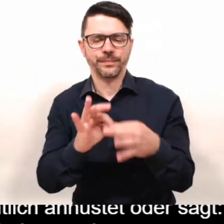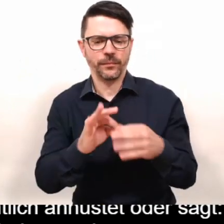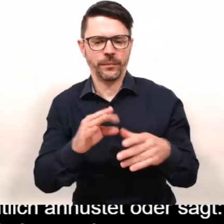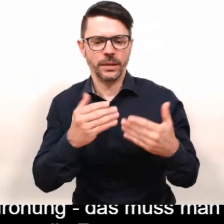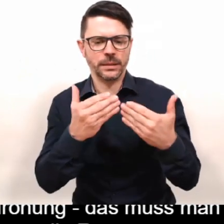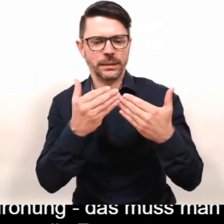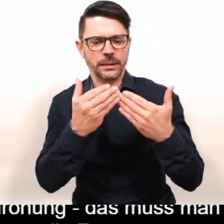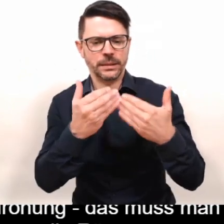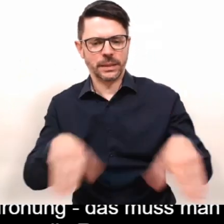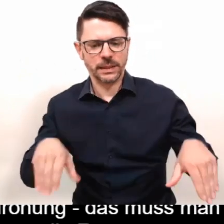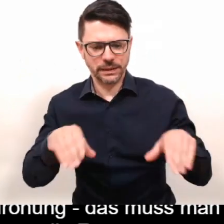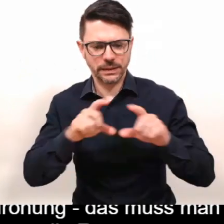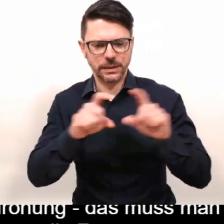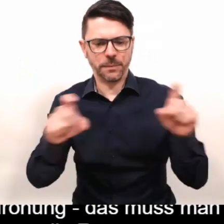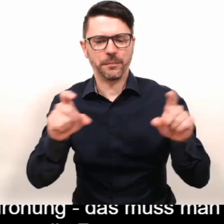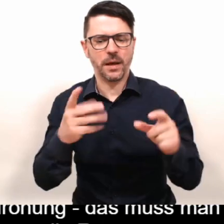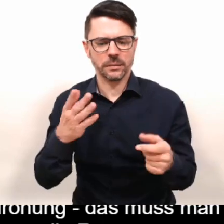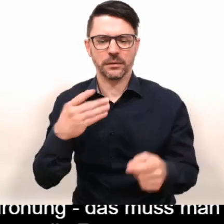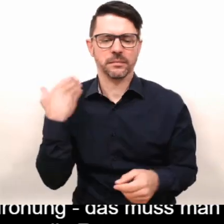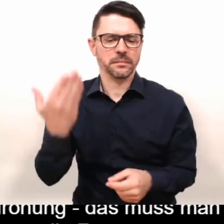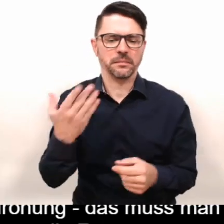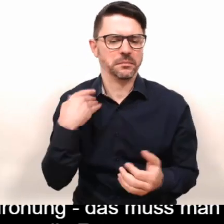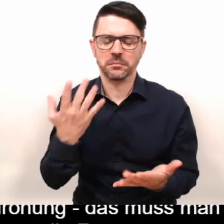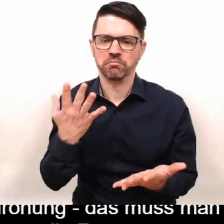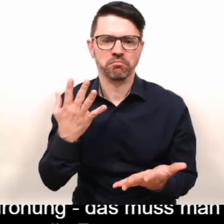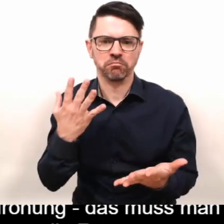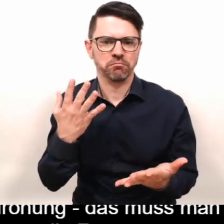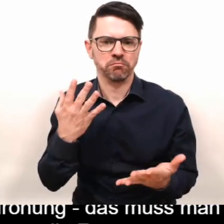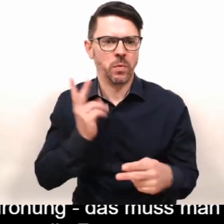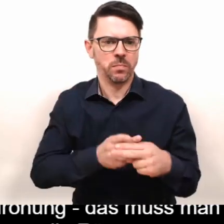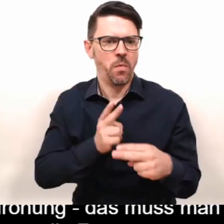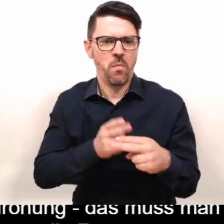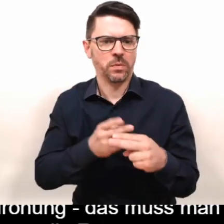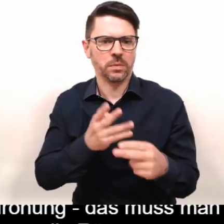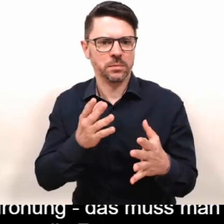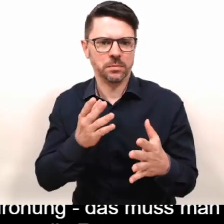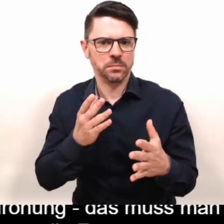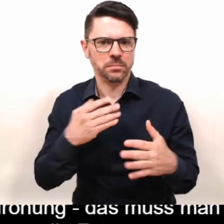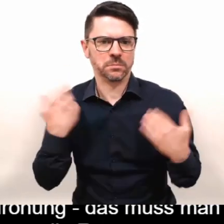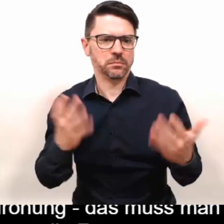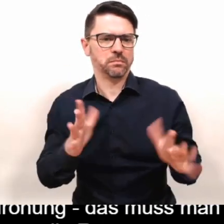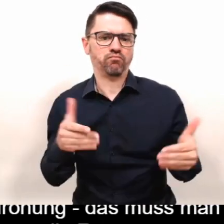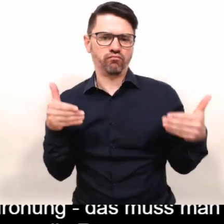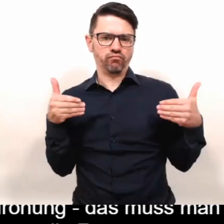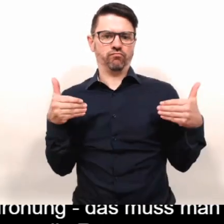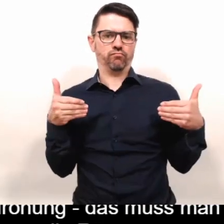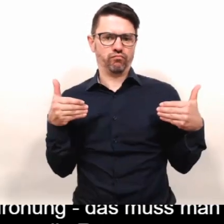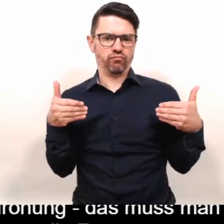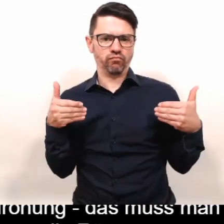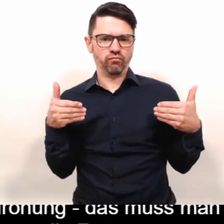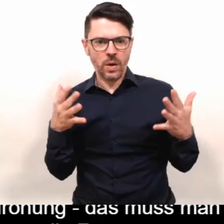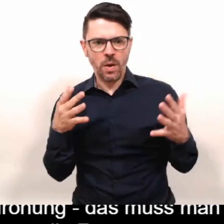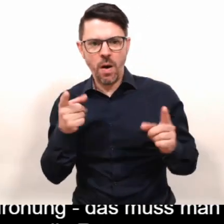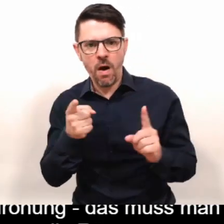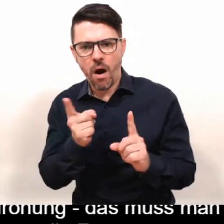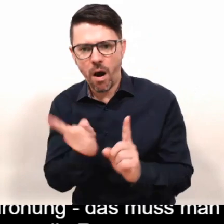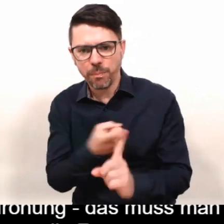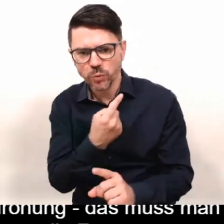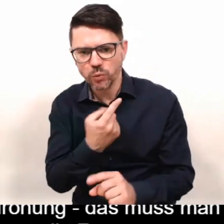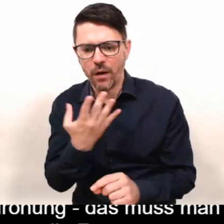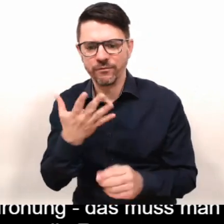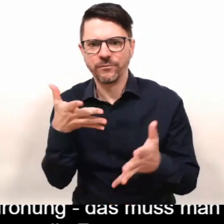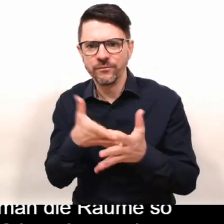was Grenzöffnungen betrifft oder konkreter gesagt die Abschaffung von Kontrollen an den Grenzen,